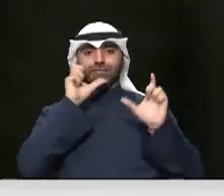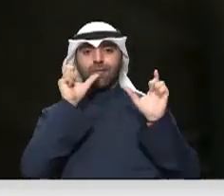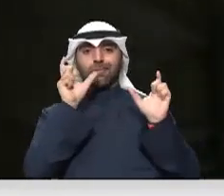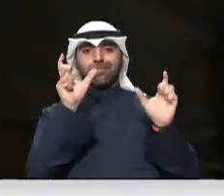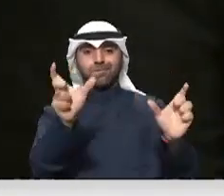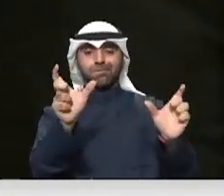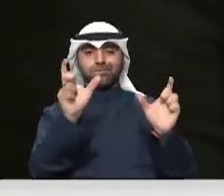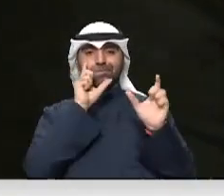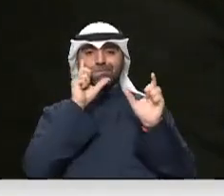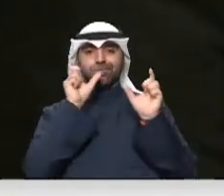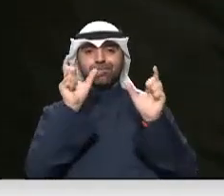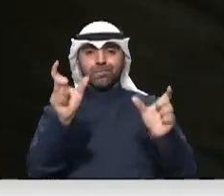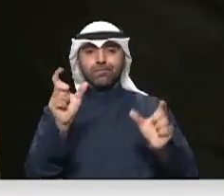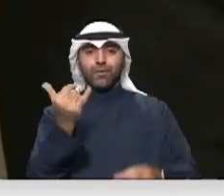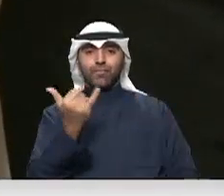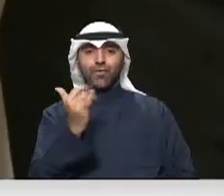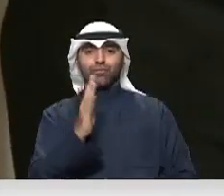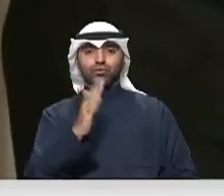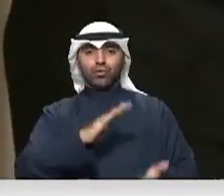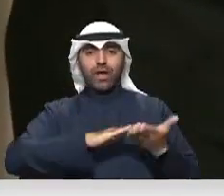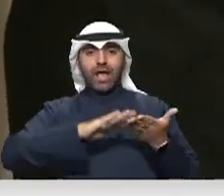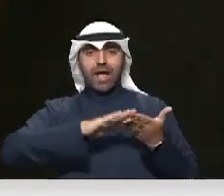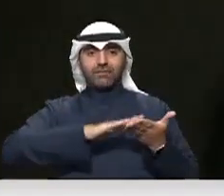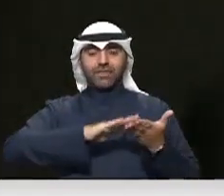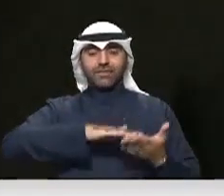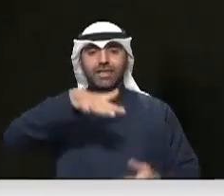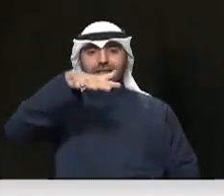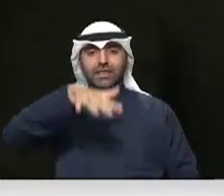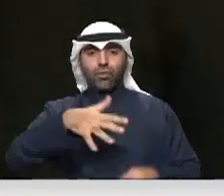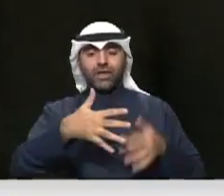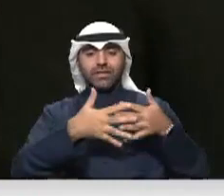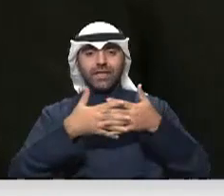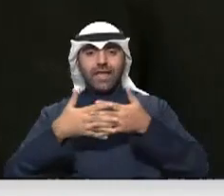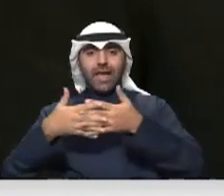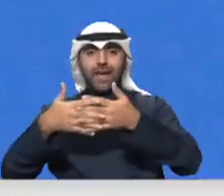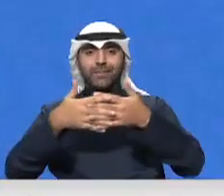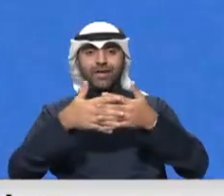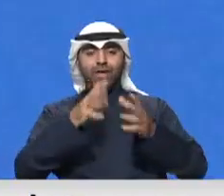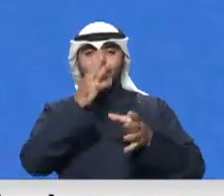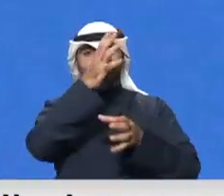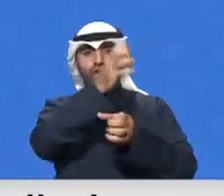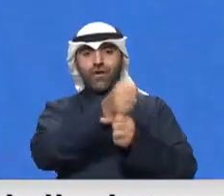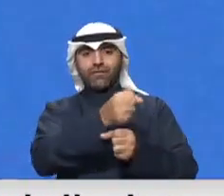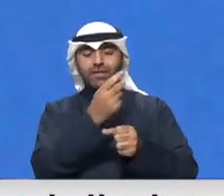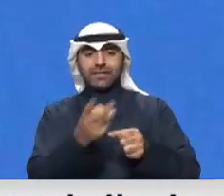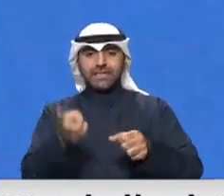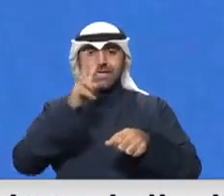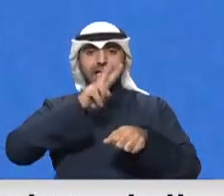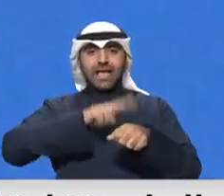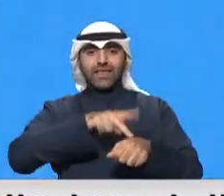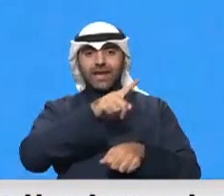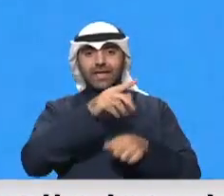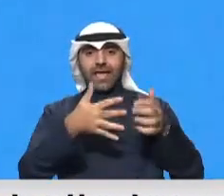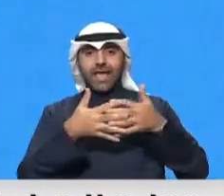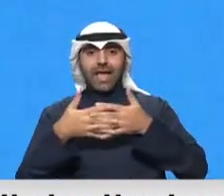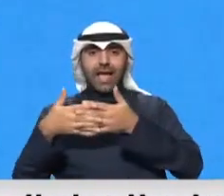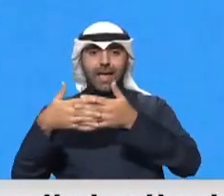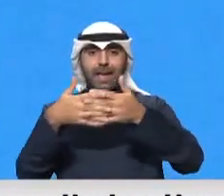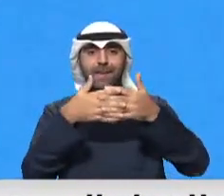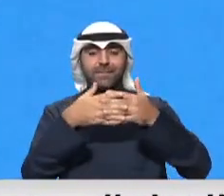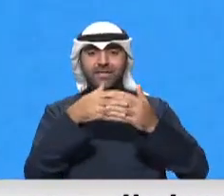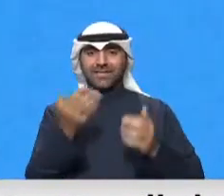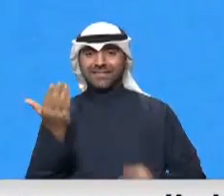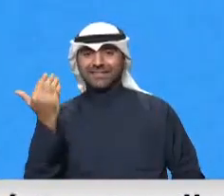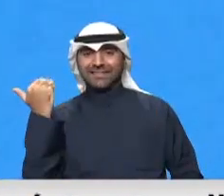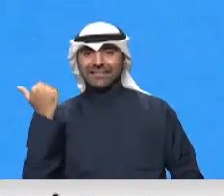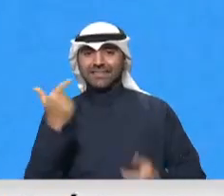مرارا وتكرارا على أنه سيحاول مساعدة أو مساندة تايوان في حال إقبال الصين على الهجوم عليها.